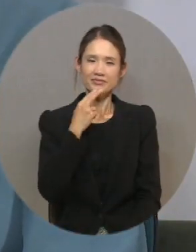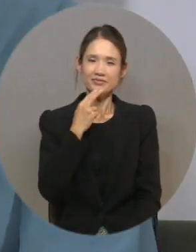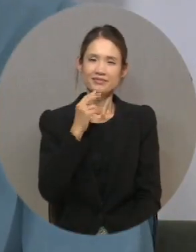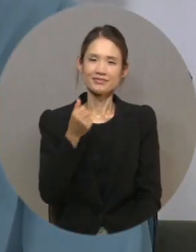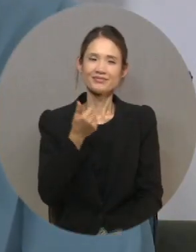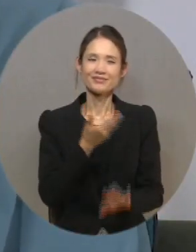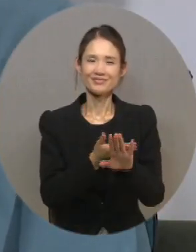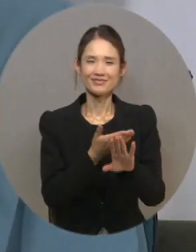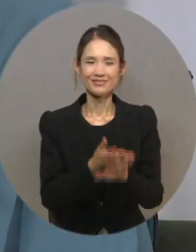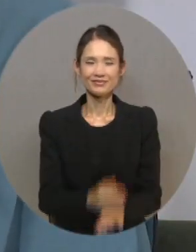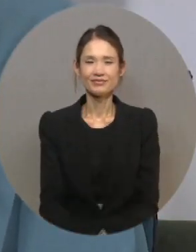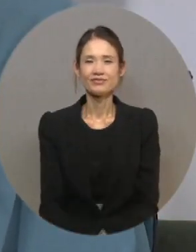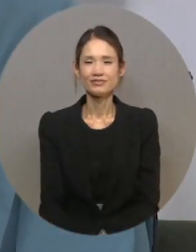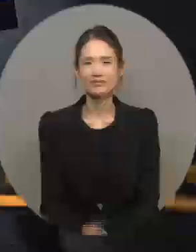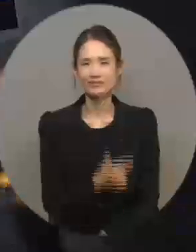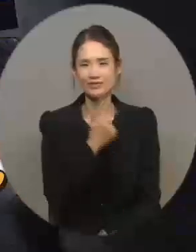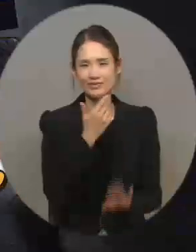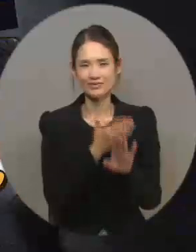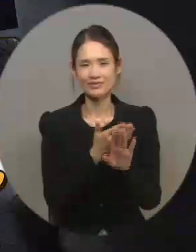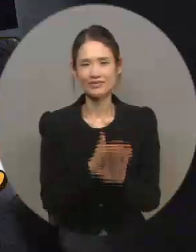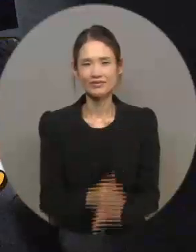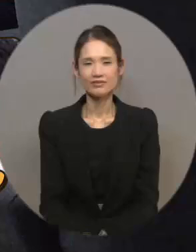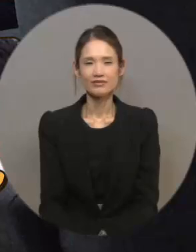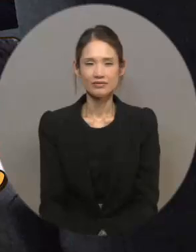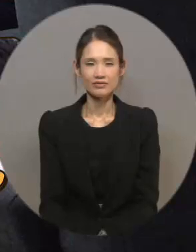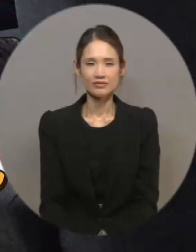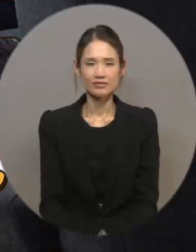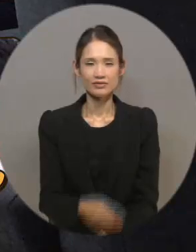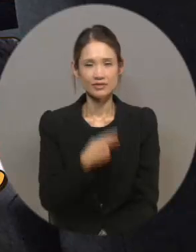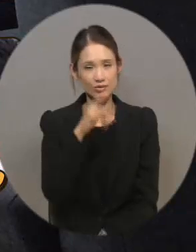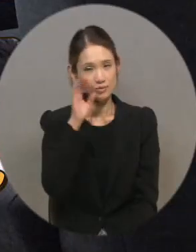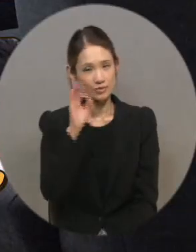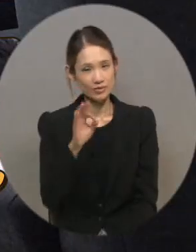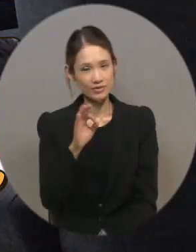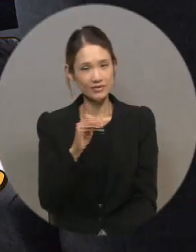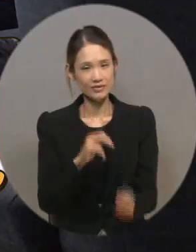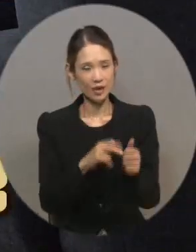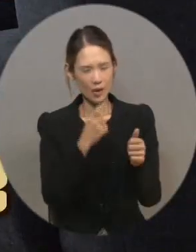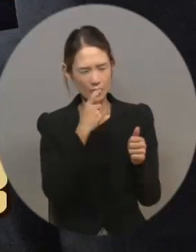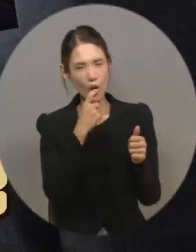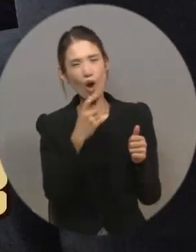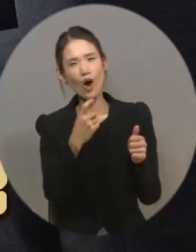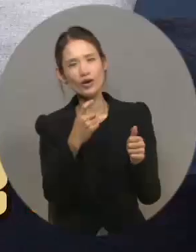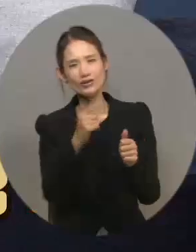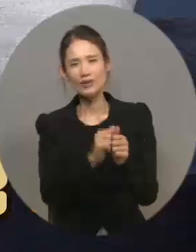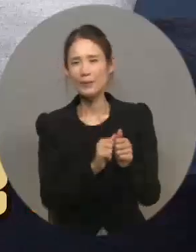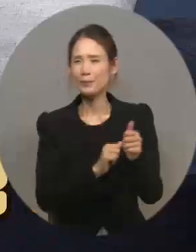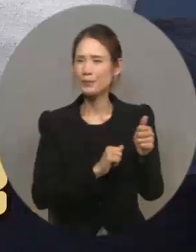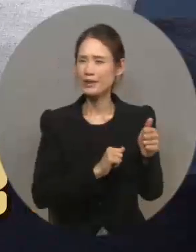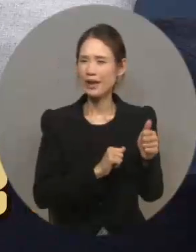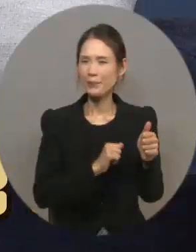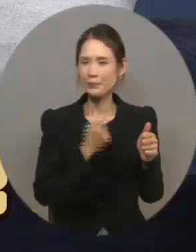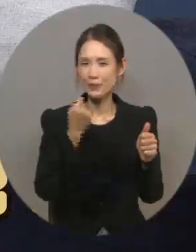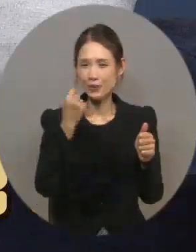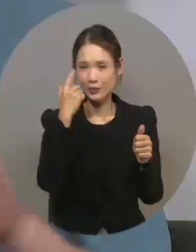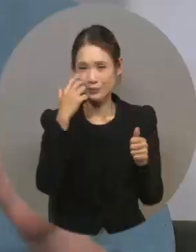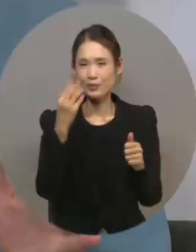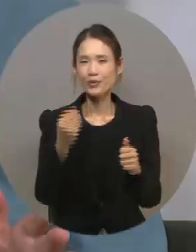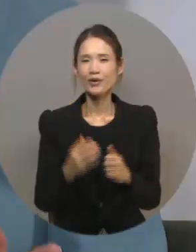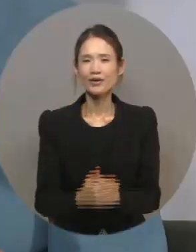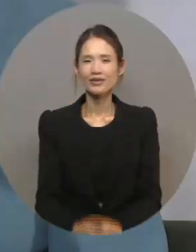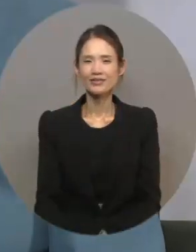달라요. 아주 달라요. 제 눈에는 장동건처럼 보였는데, 미스 코리아 사진을 좀 부탁드리겠습니다.